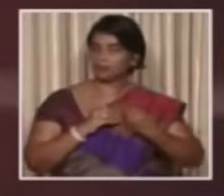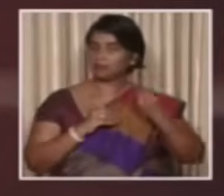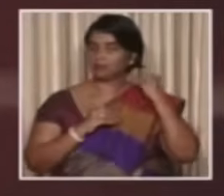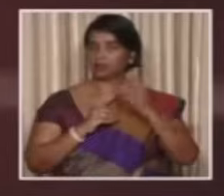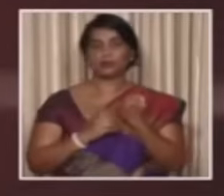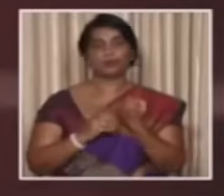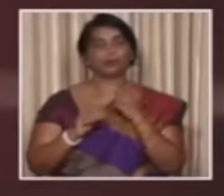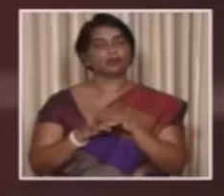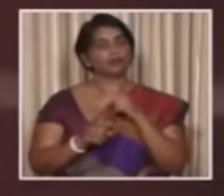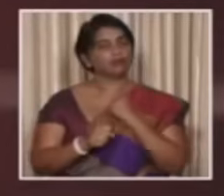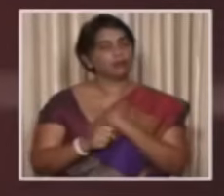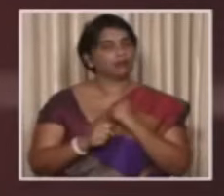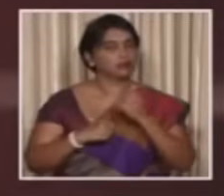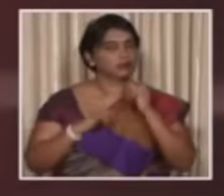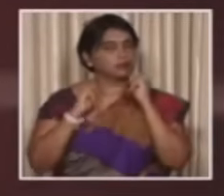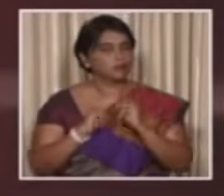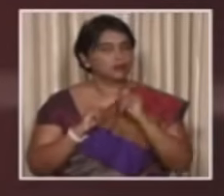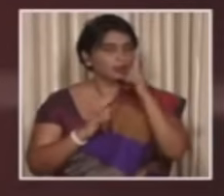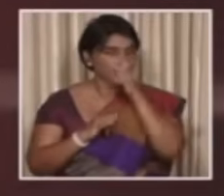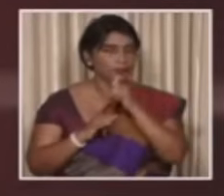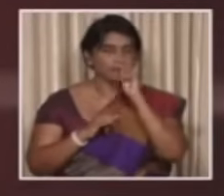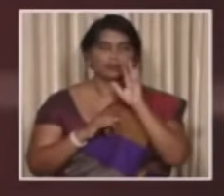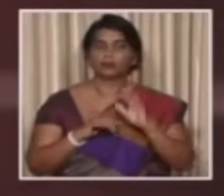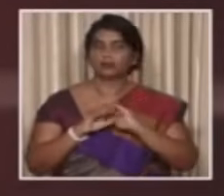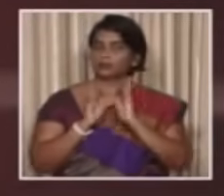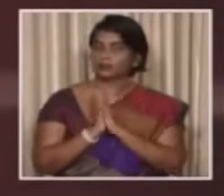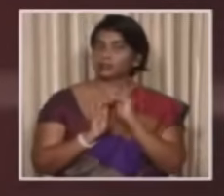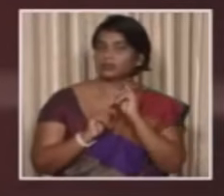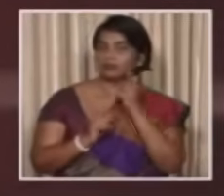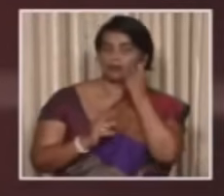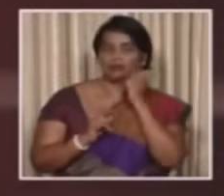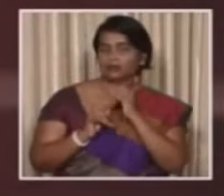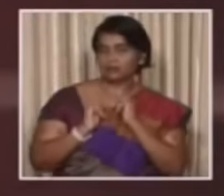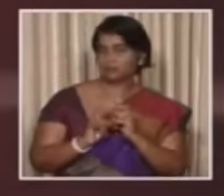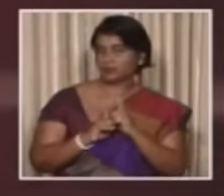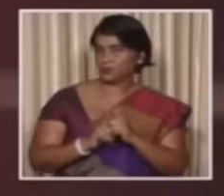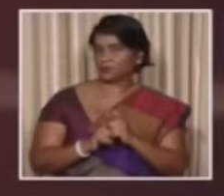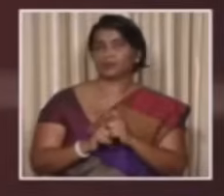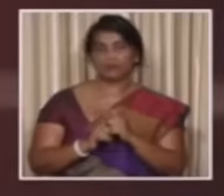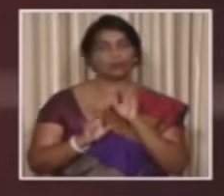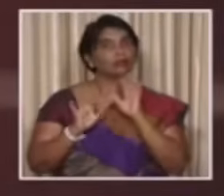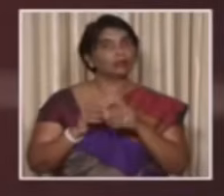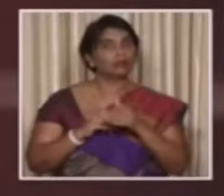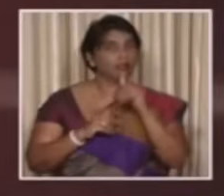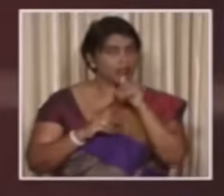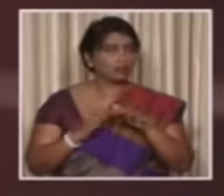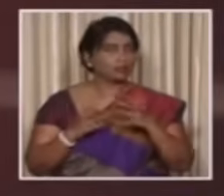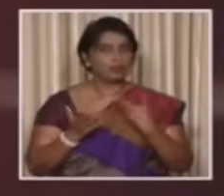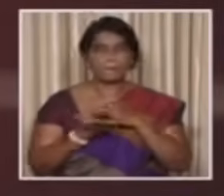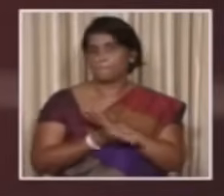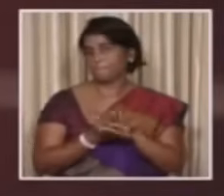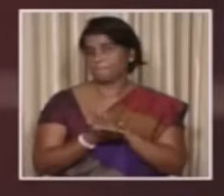තුළ බලයේ සිටි ආණ්ඩුවල පැවති දූෂිත සිද්ධි සහ ඇතැම් චෝදනා ඉතා බරපතලය. මේවායි ඇත්ත නැත පැහැදිලි